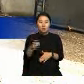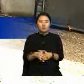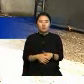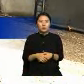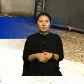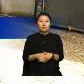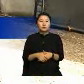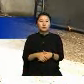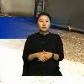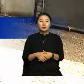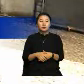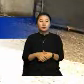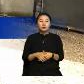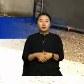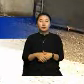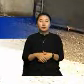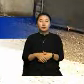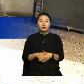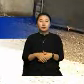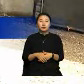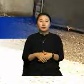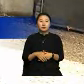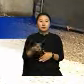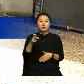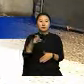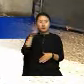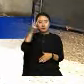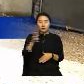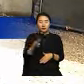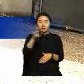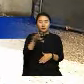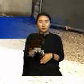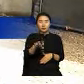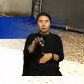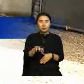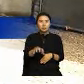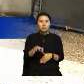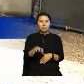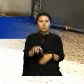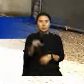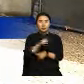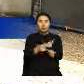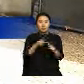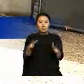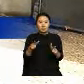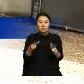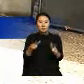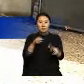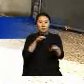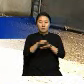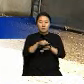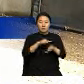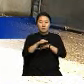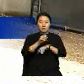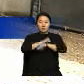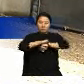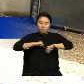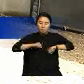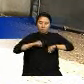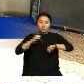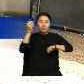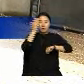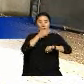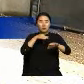상당히 많습니다. 그래서 포천시는 이제 제독 차량 그리고